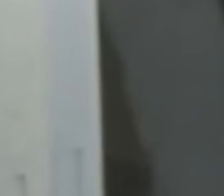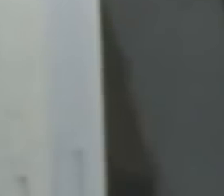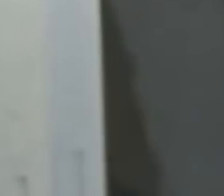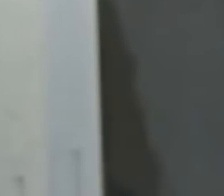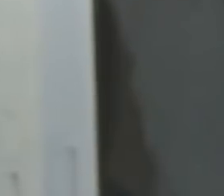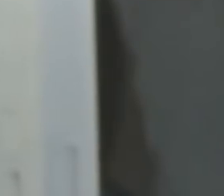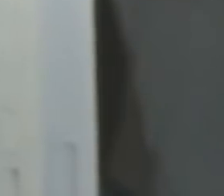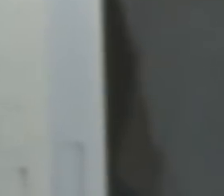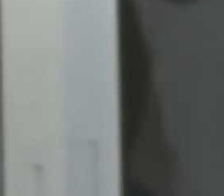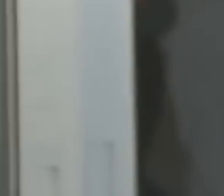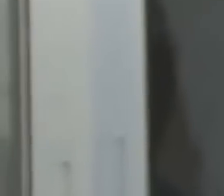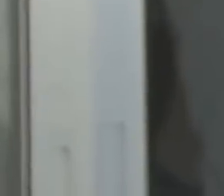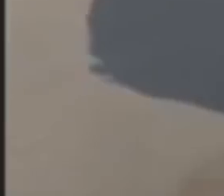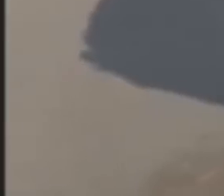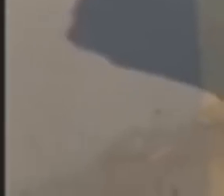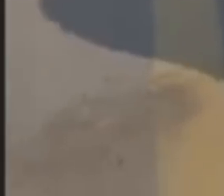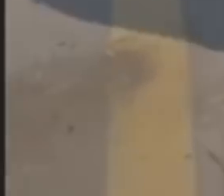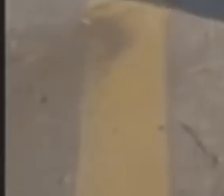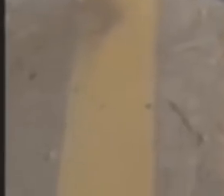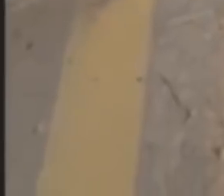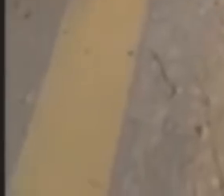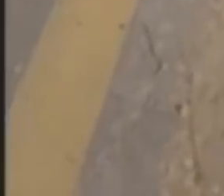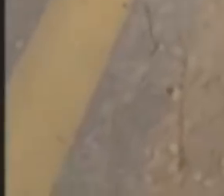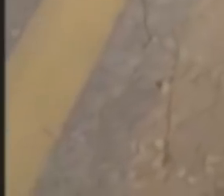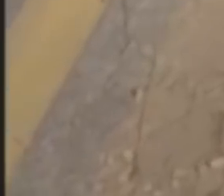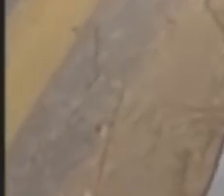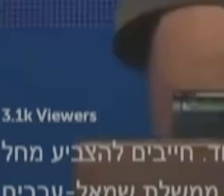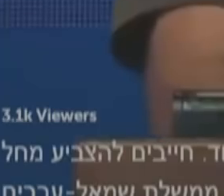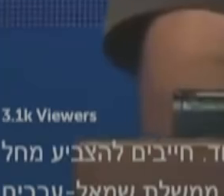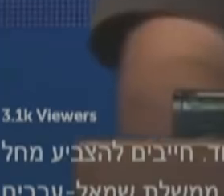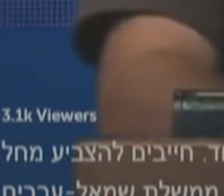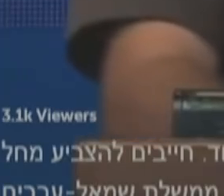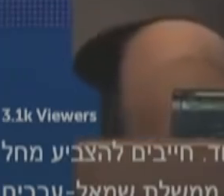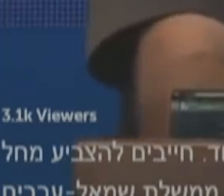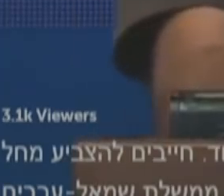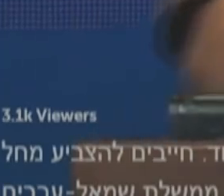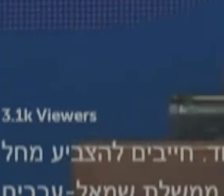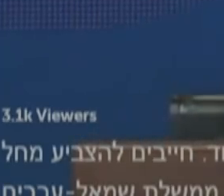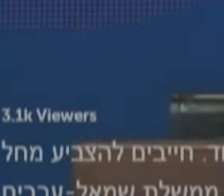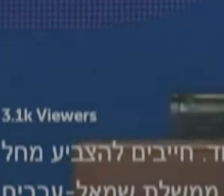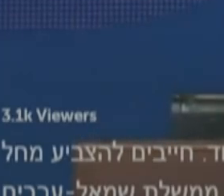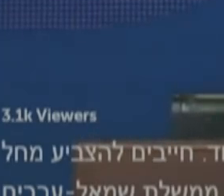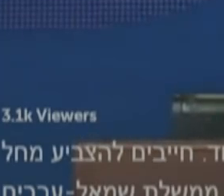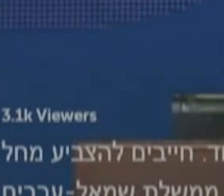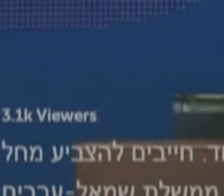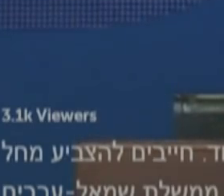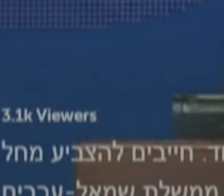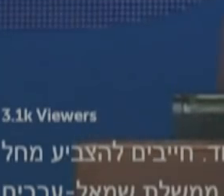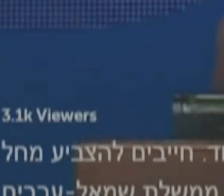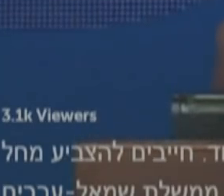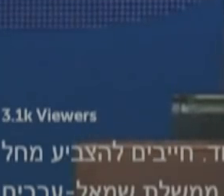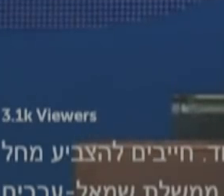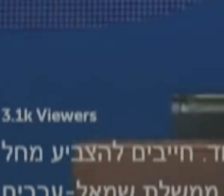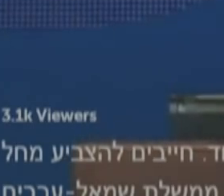התנהלות ממושכת ומאכזבת, יום פצצות, יום צבע אדום. אחרי הירי בזמן כינוס הבחירות של נתניהו